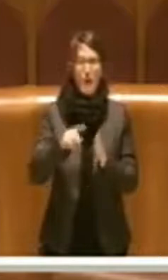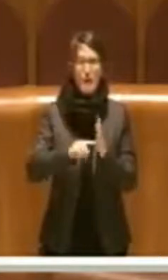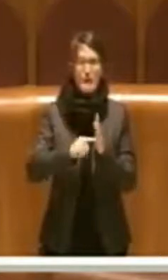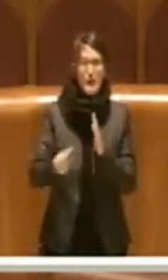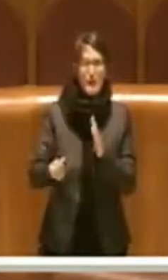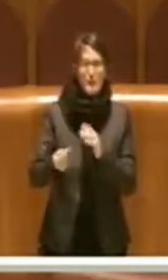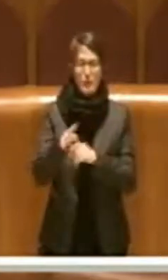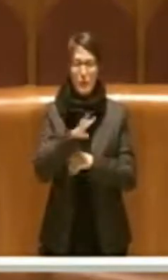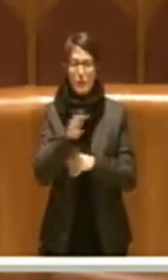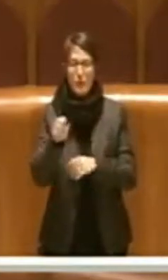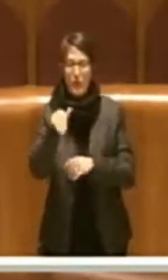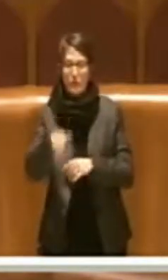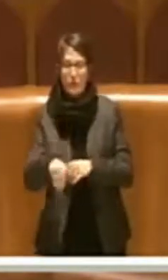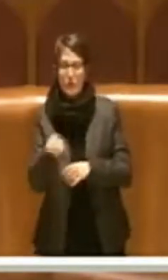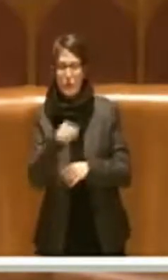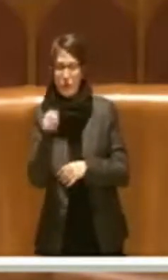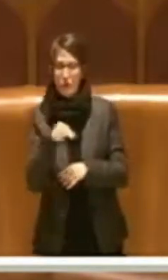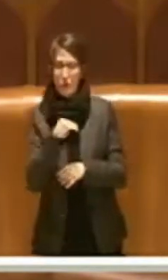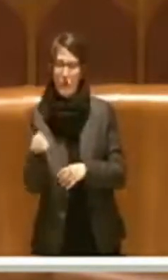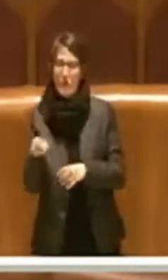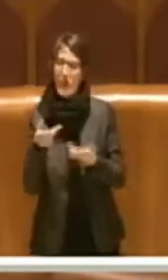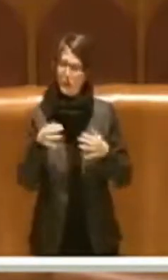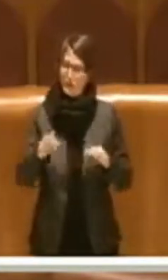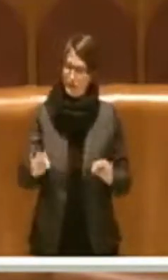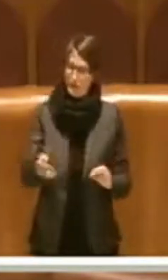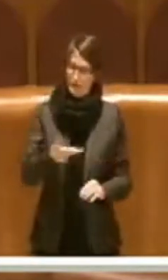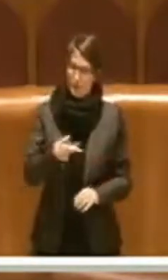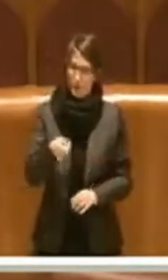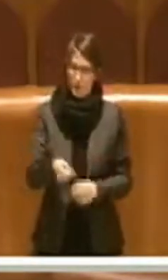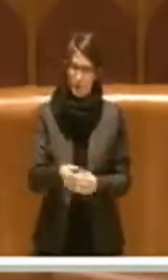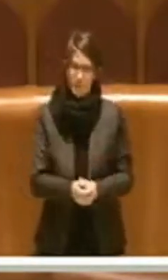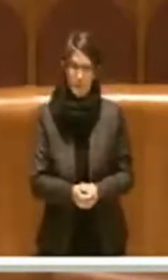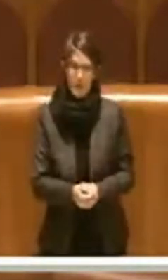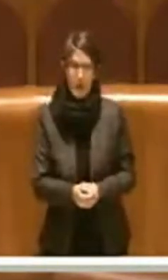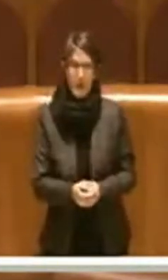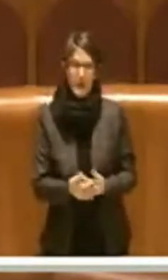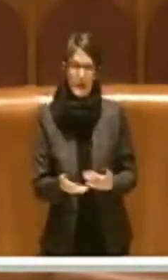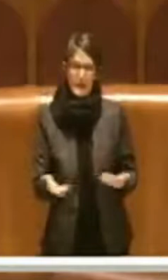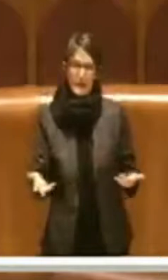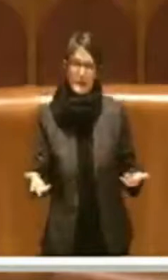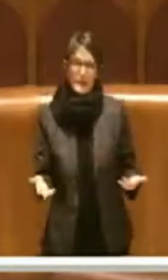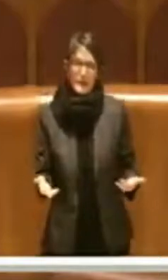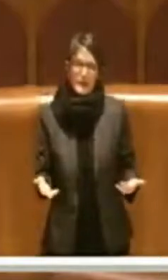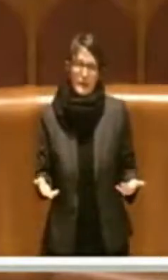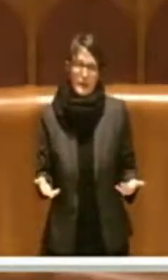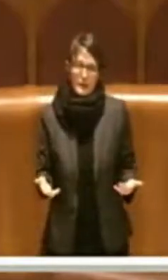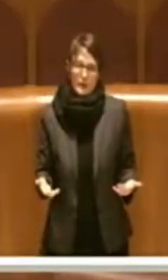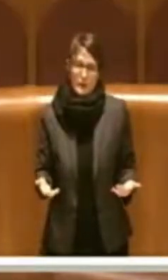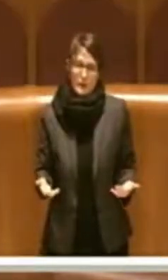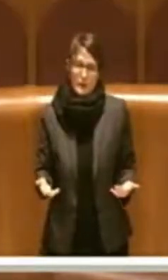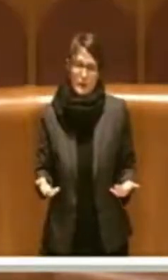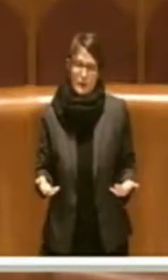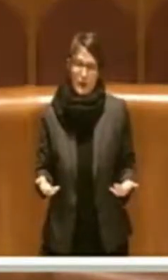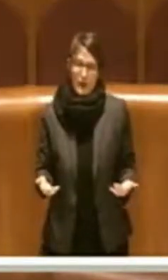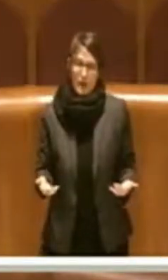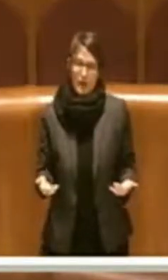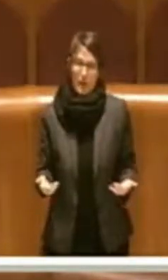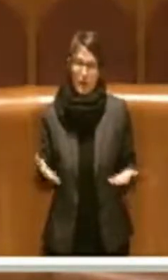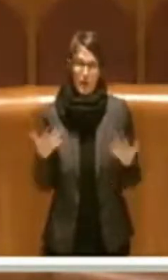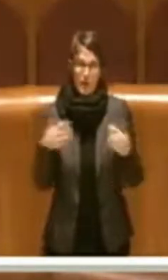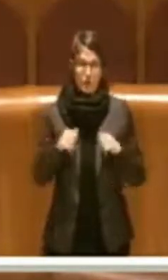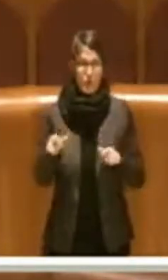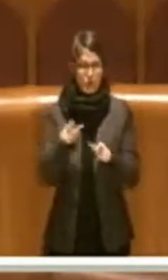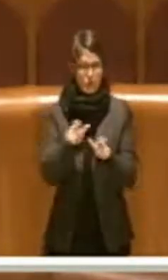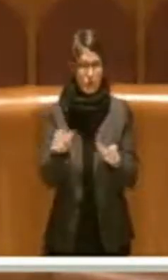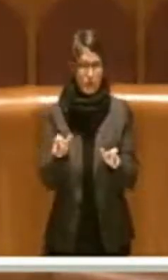3.400.000 euro a disposizione. Allora, sulla scorta di quanto ci hanno anche sottolineato i cittadini, secondo